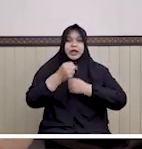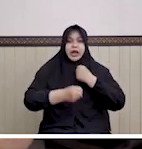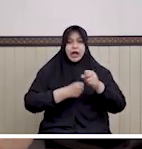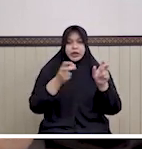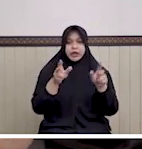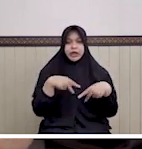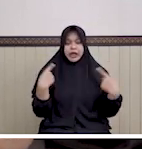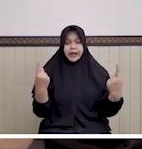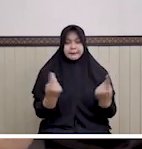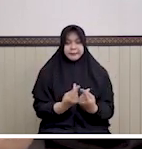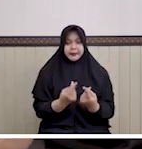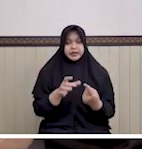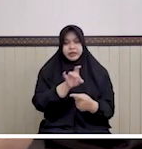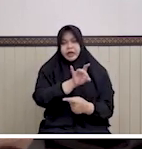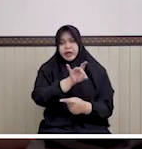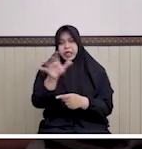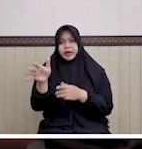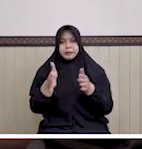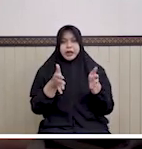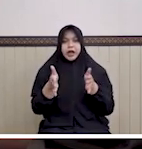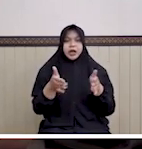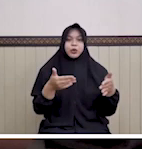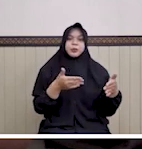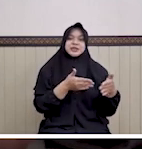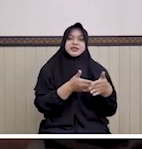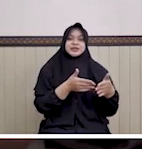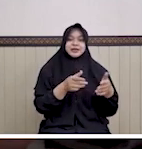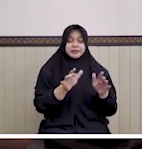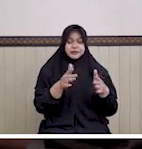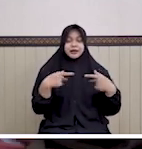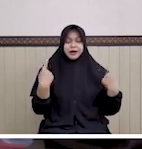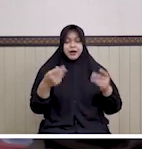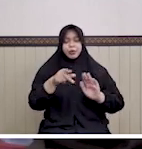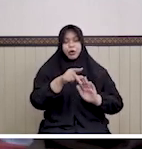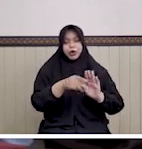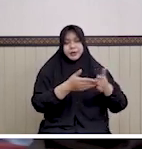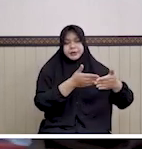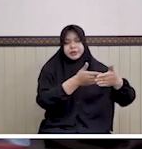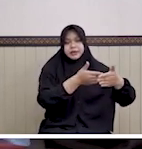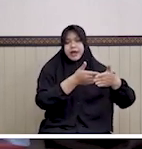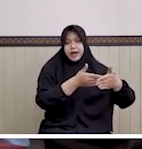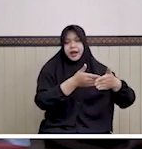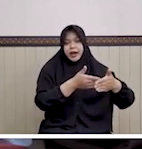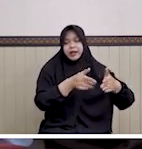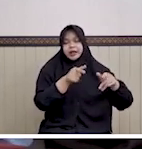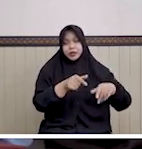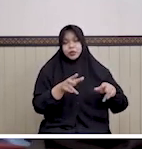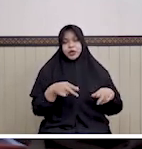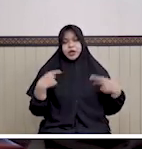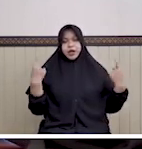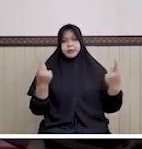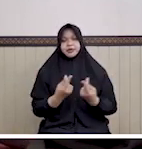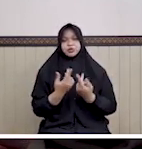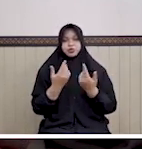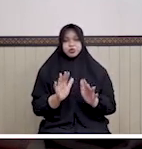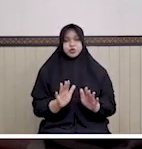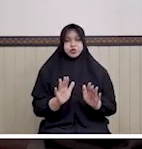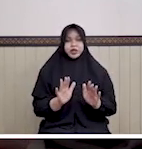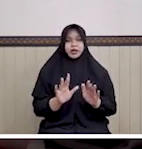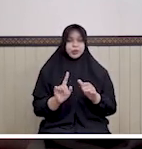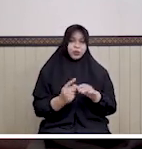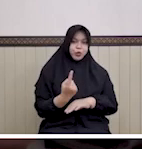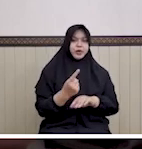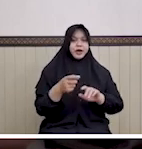Kami adalah selain penanganan juga pencegahan kita bersama-sama melakukan pencegahan dan ini juga kami sudah sedang akan